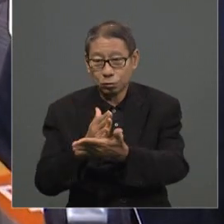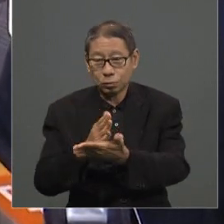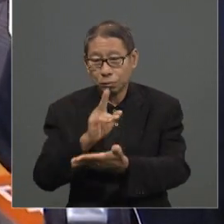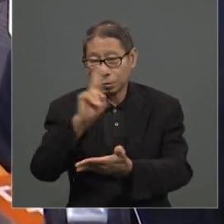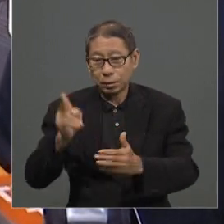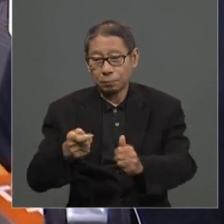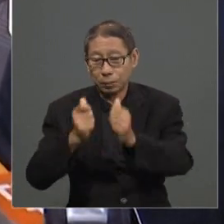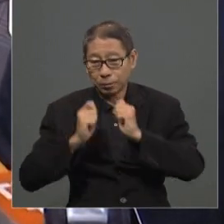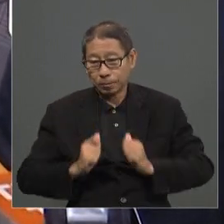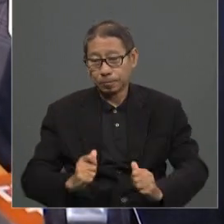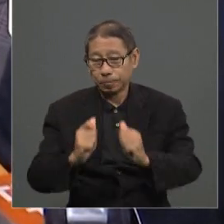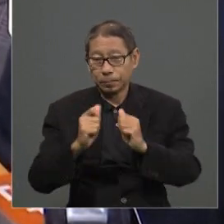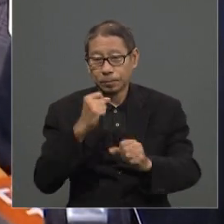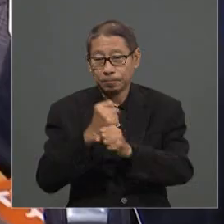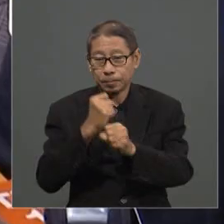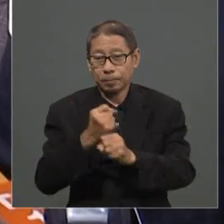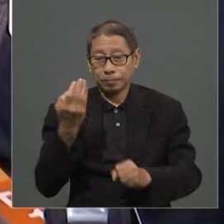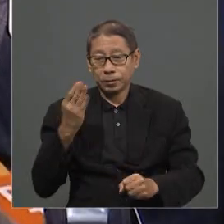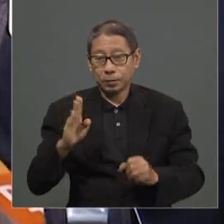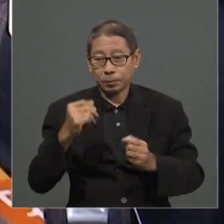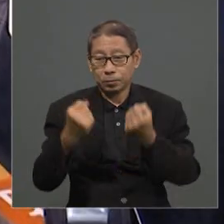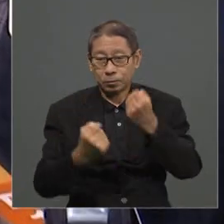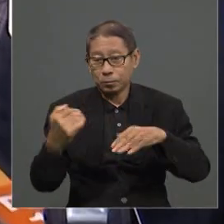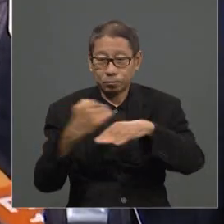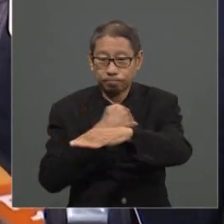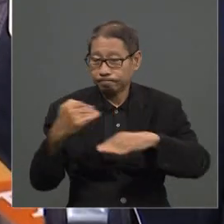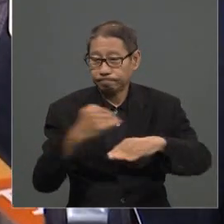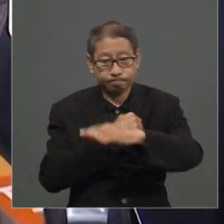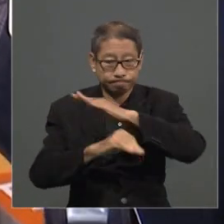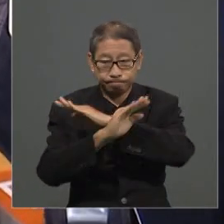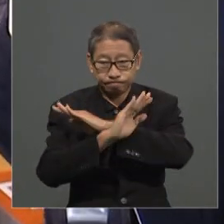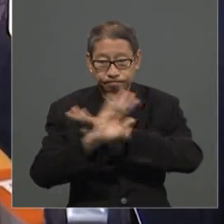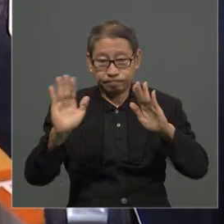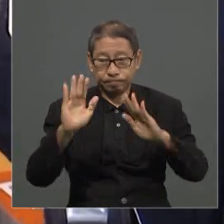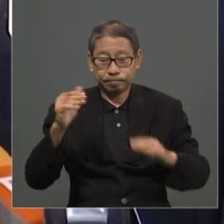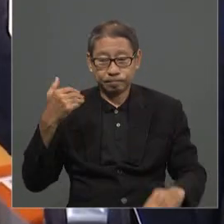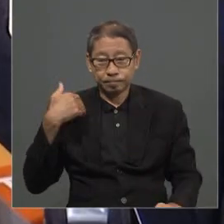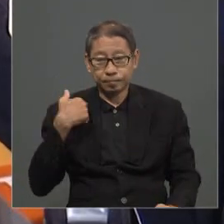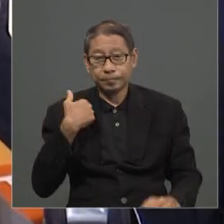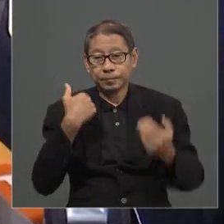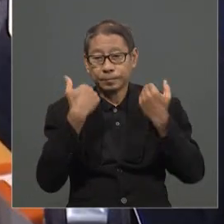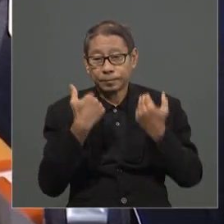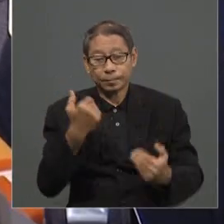อนนี้ไม่สามารถที่จะดำเนินการกิจการในการขนส่งสาธารณะได้ในระหว่างการสอบสวนนี้นะครับ